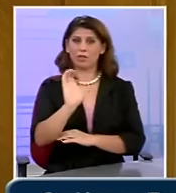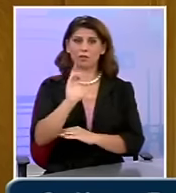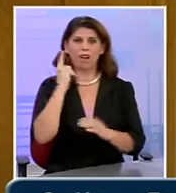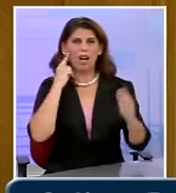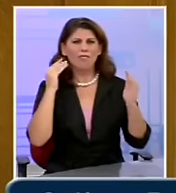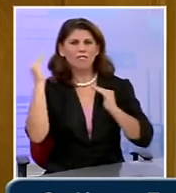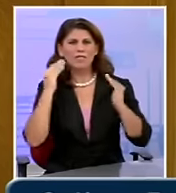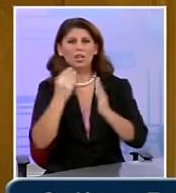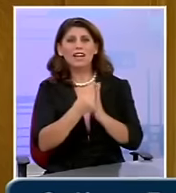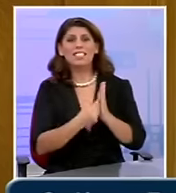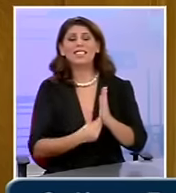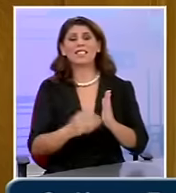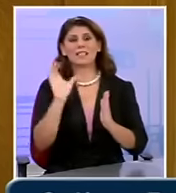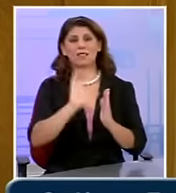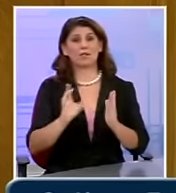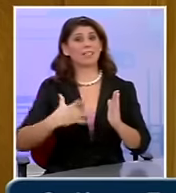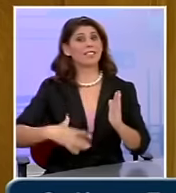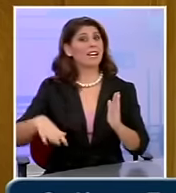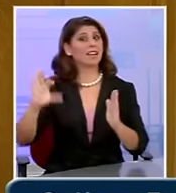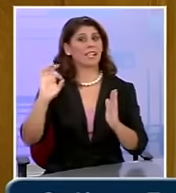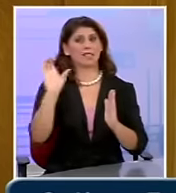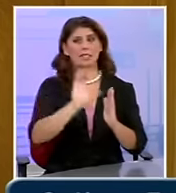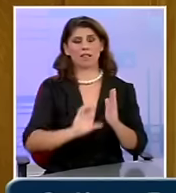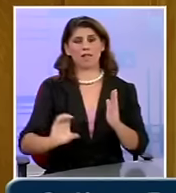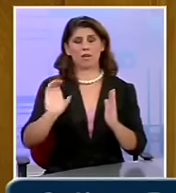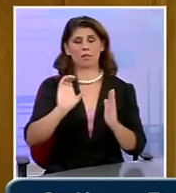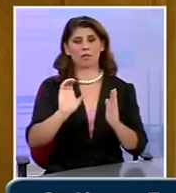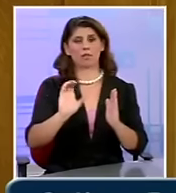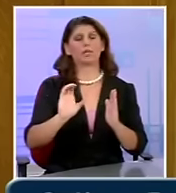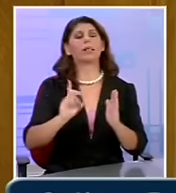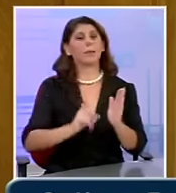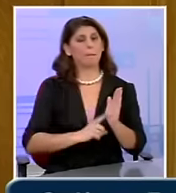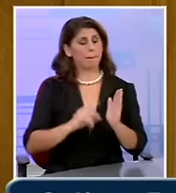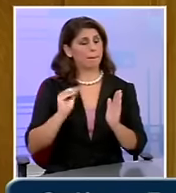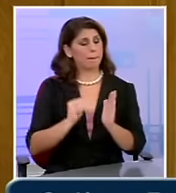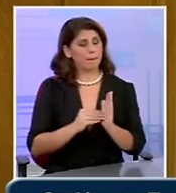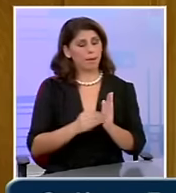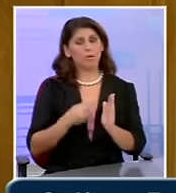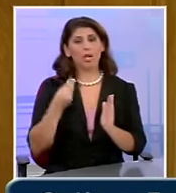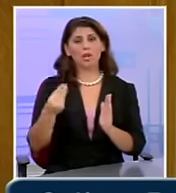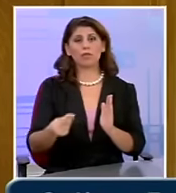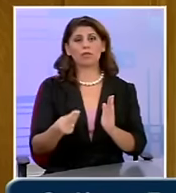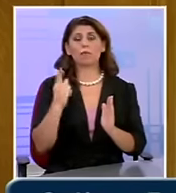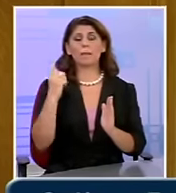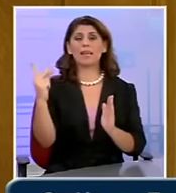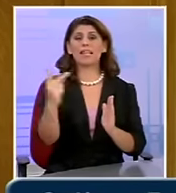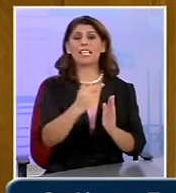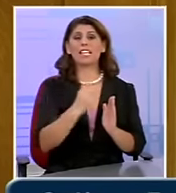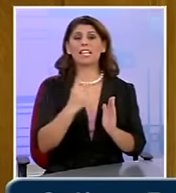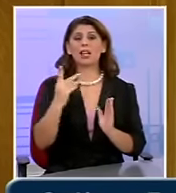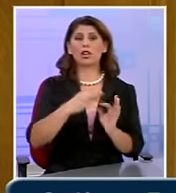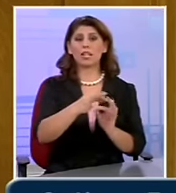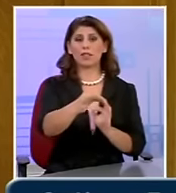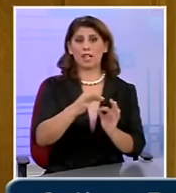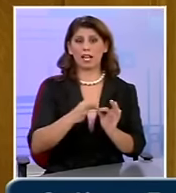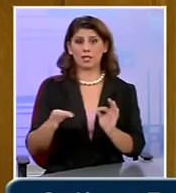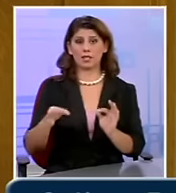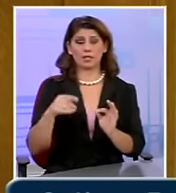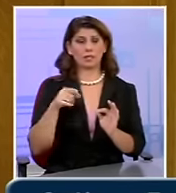της, αμφισβητούν τις αρχές της. Πρέπει επίσης να δώσουμε μια κοινωνική διάσταση σε αυτήν την